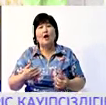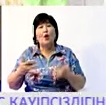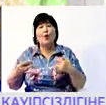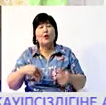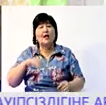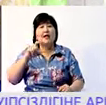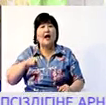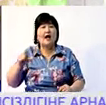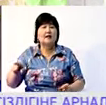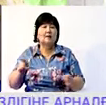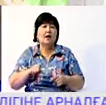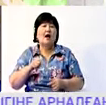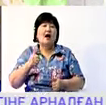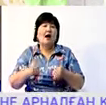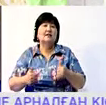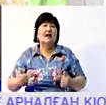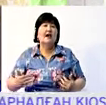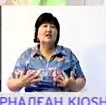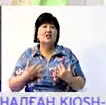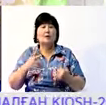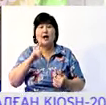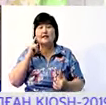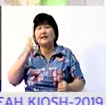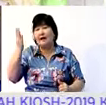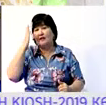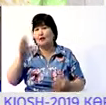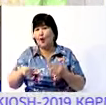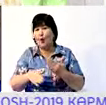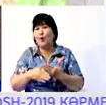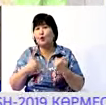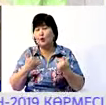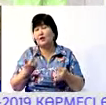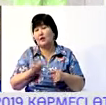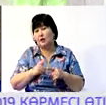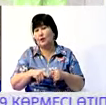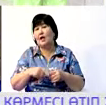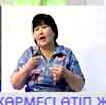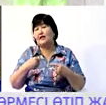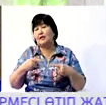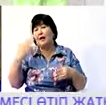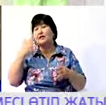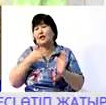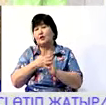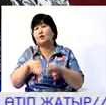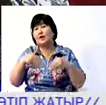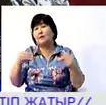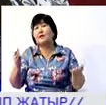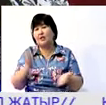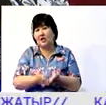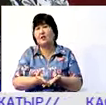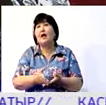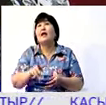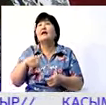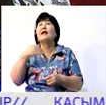адамдарына, жаңадан айтысуға шыңдалып келе жатқан жас таланттарға қолдау ретінде жүрген жерімізде әртүрлі мақсатта жұмсап келе жатырмыз.